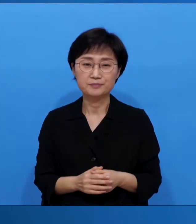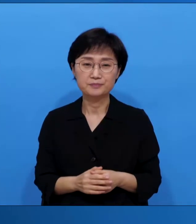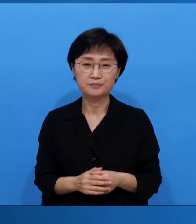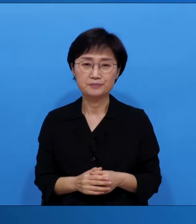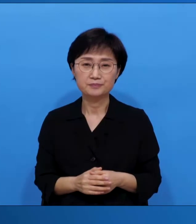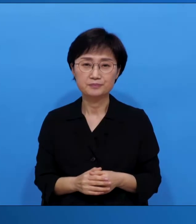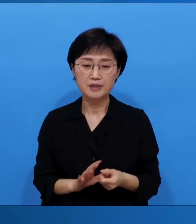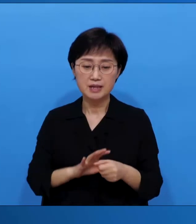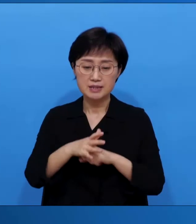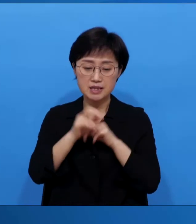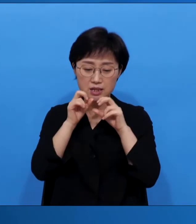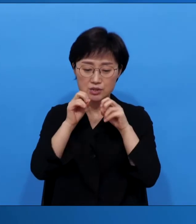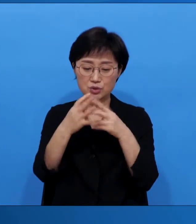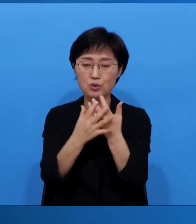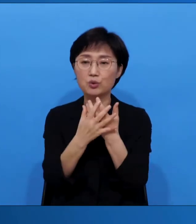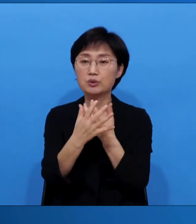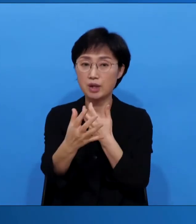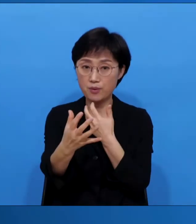세계 선교대회